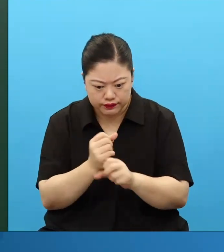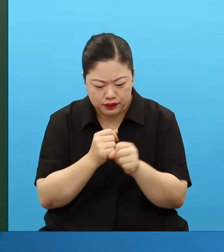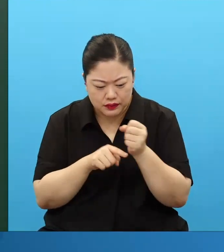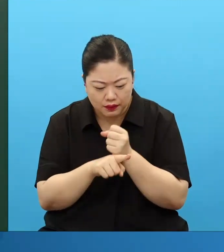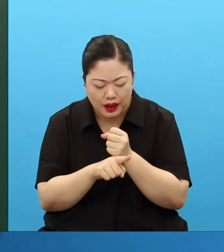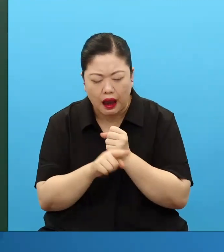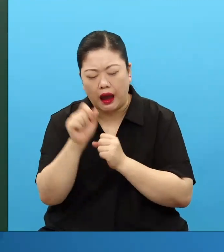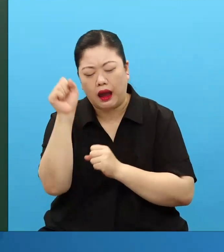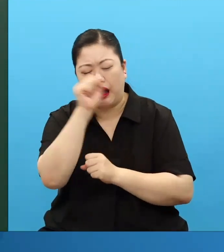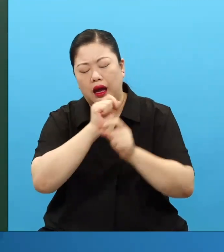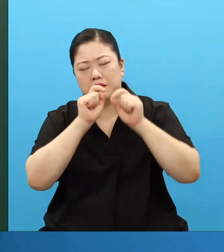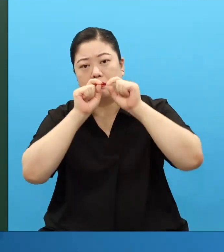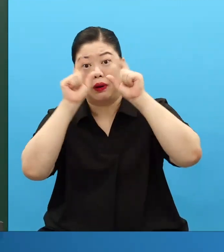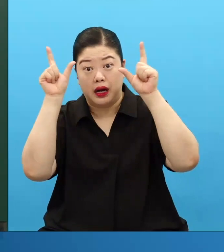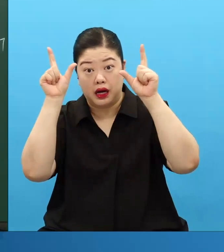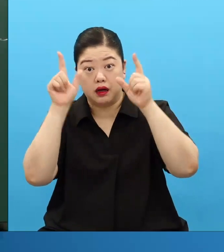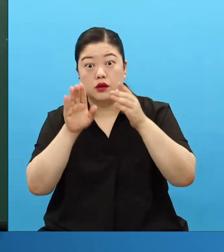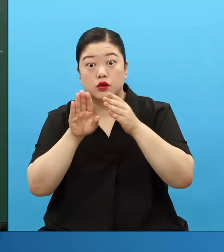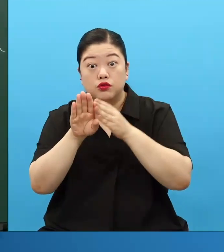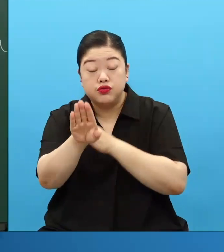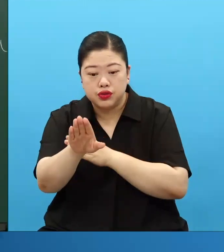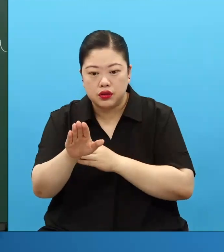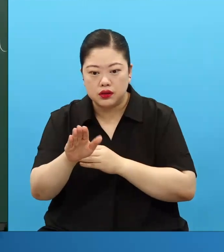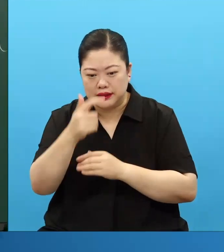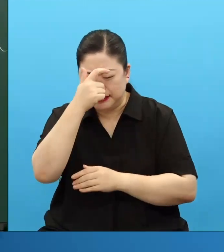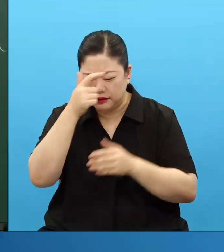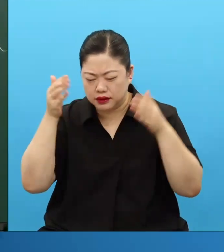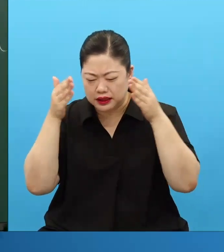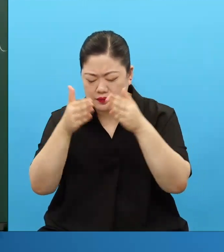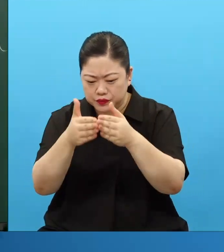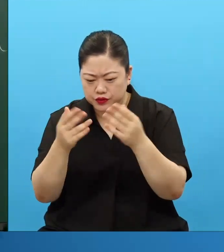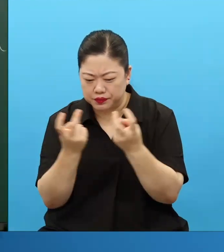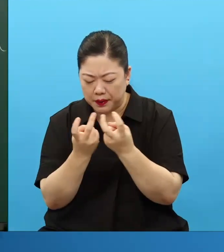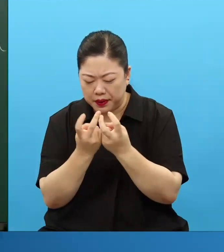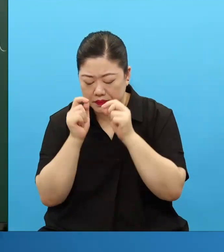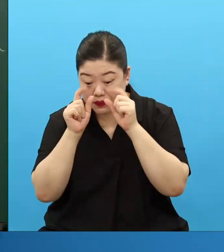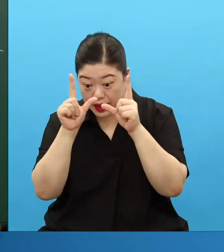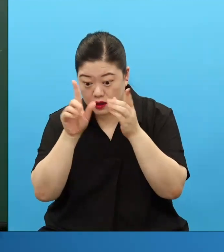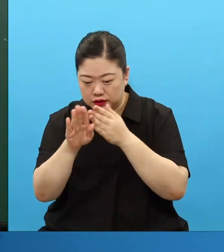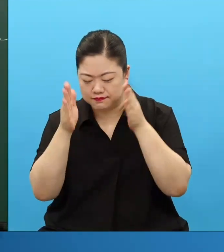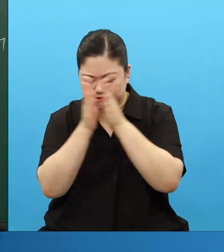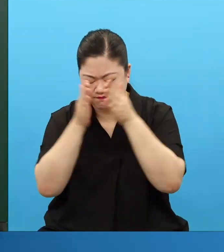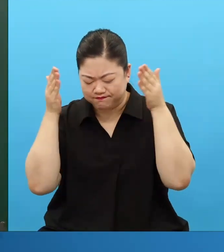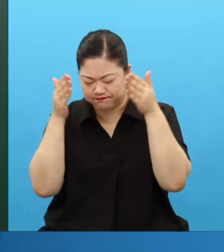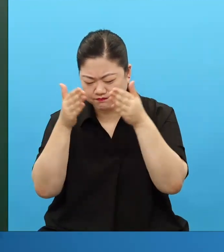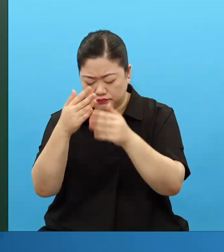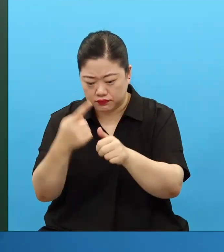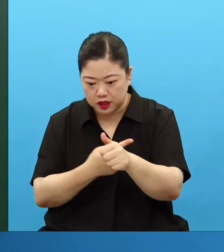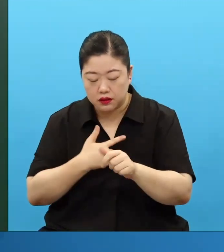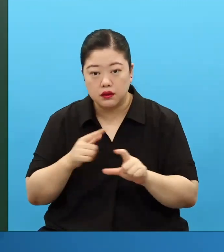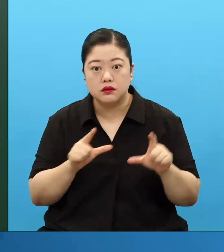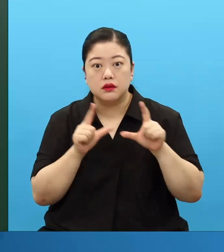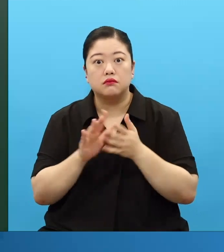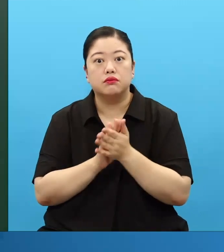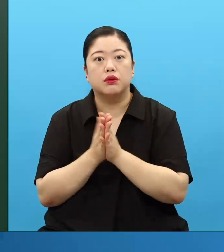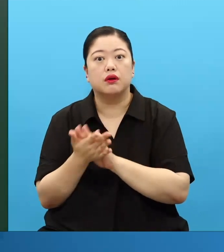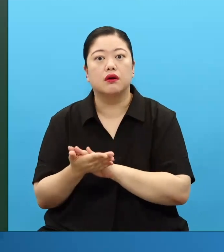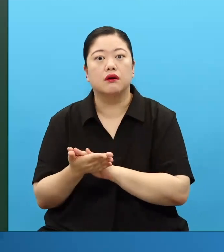for the rest of your lives, nothing else is important. You must pray 24 hours a day and gain the 5 그러면 hours. 이렇게 옵니다. Then the rest will follow.